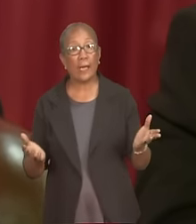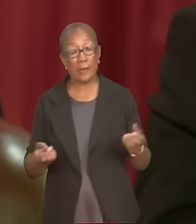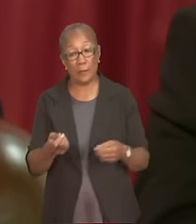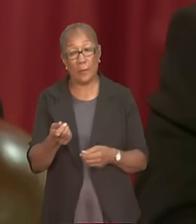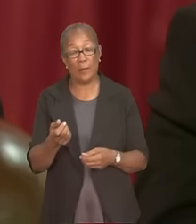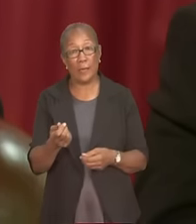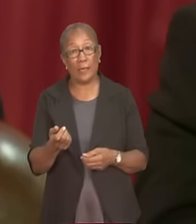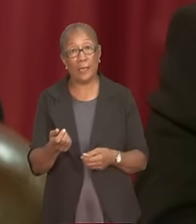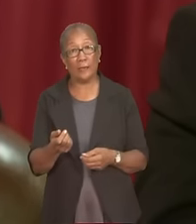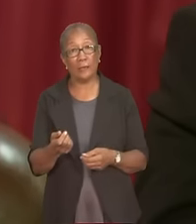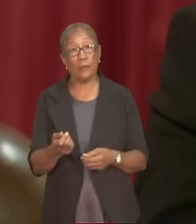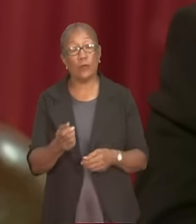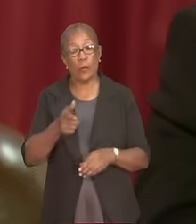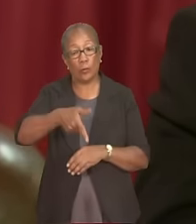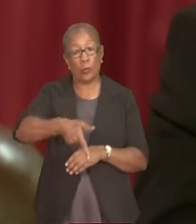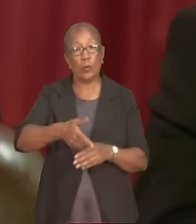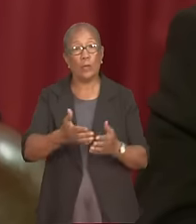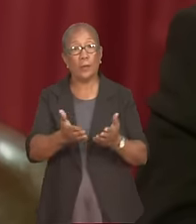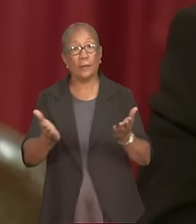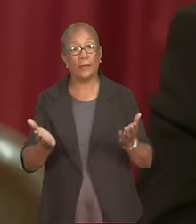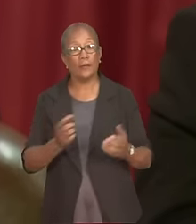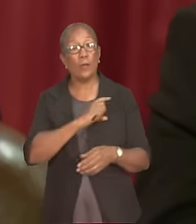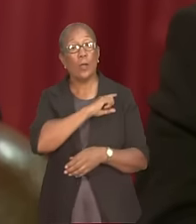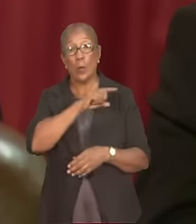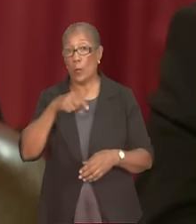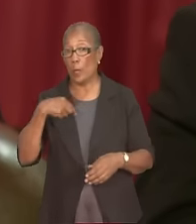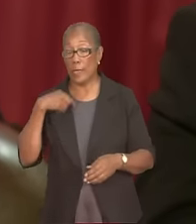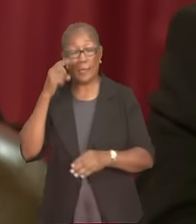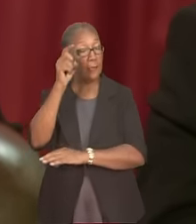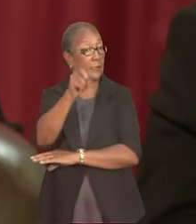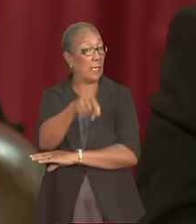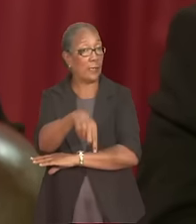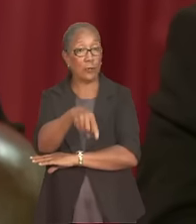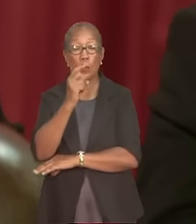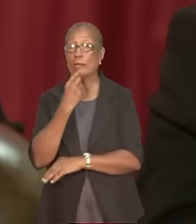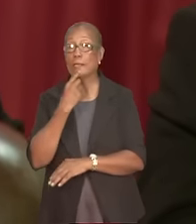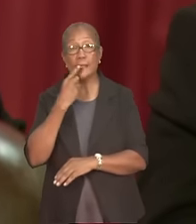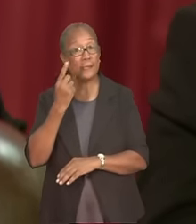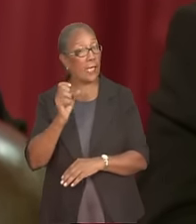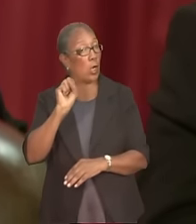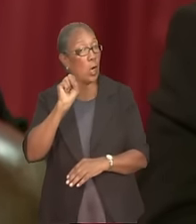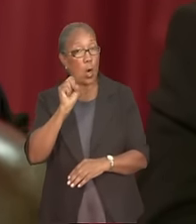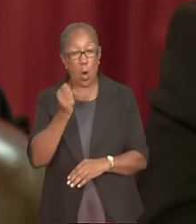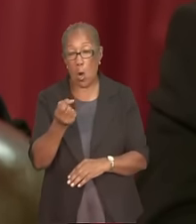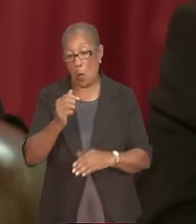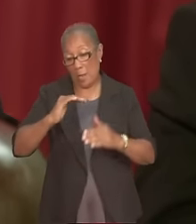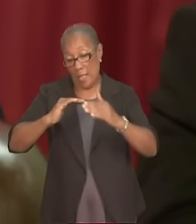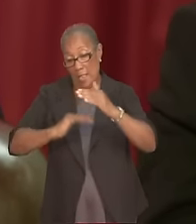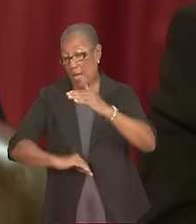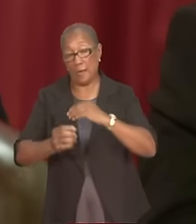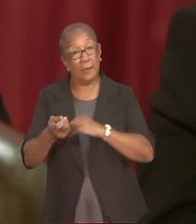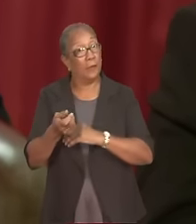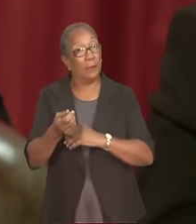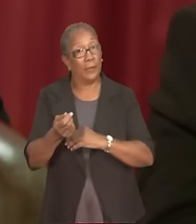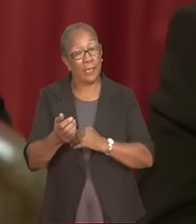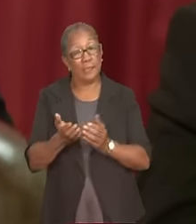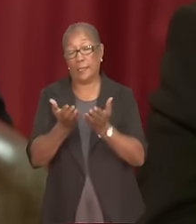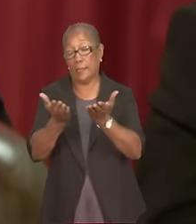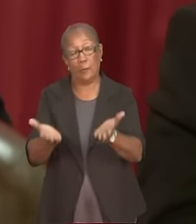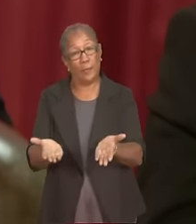prijzen voor wat olie betreft. Wij gaan staatsolie niet opdragen om lagere prijzen tegen lagere prijzen aan te